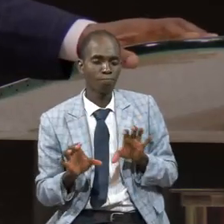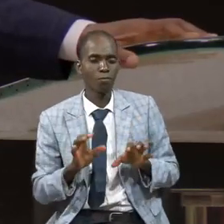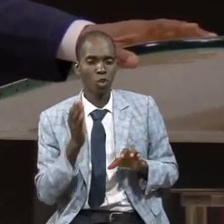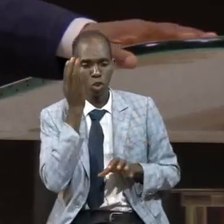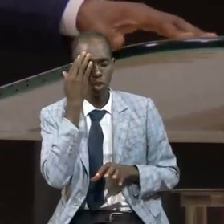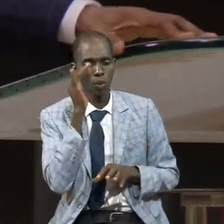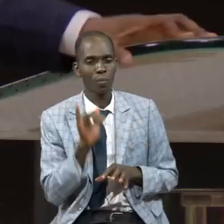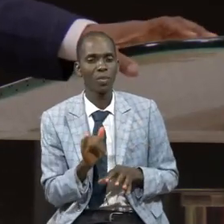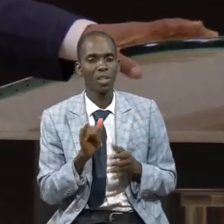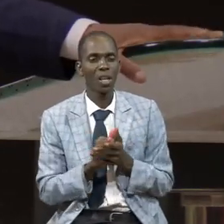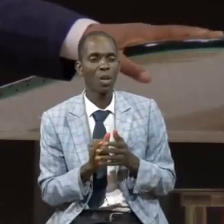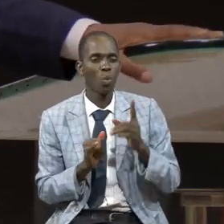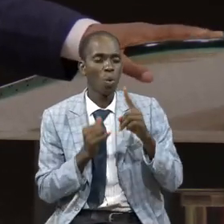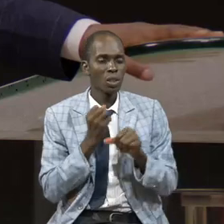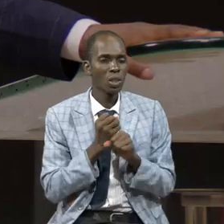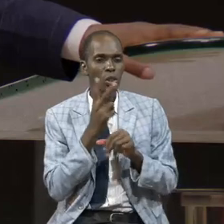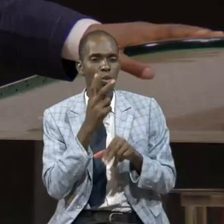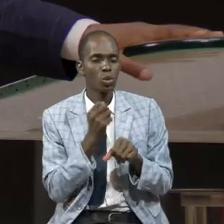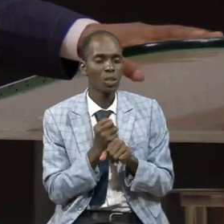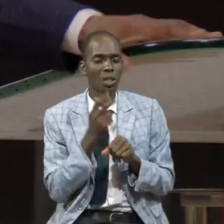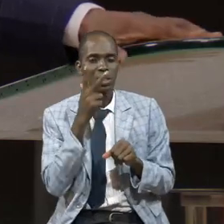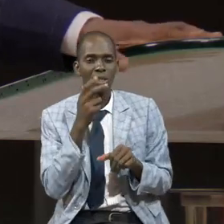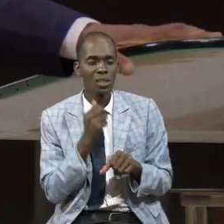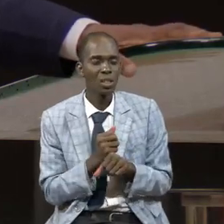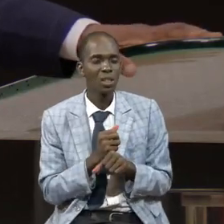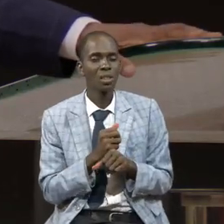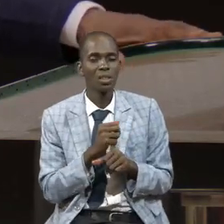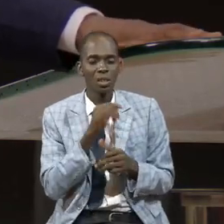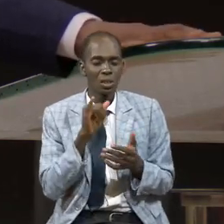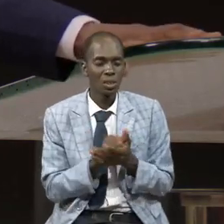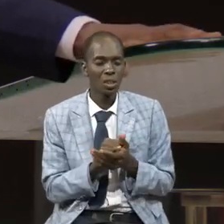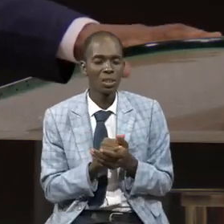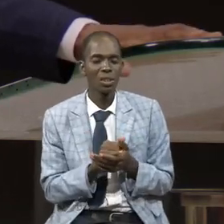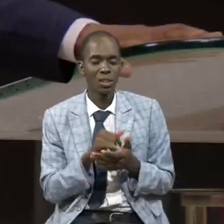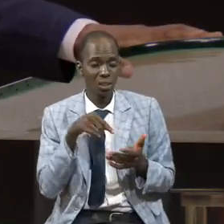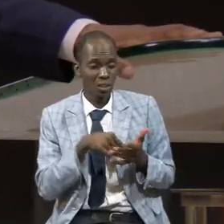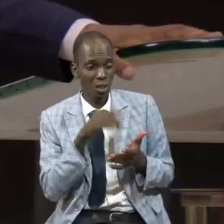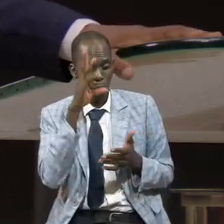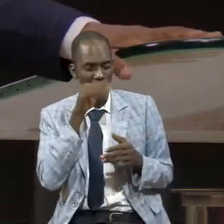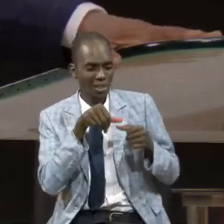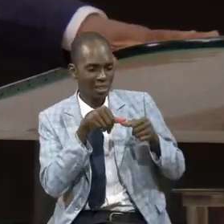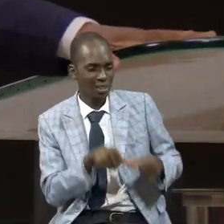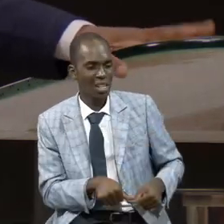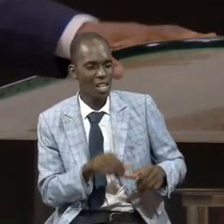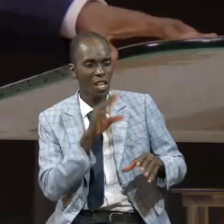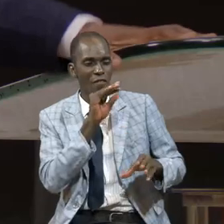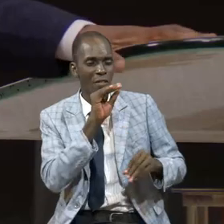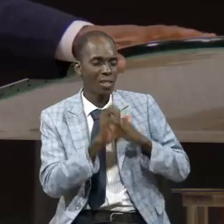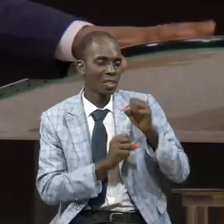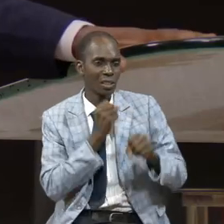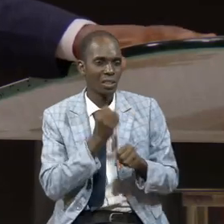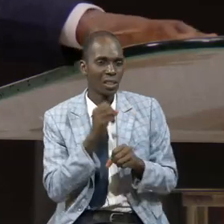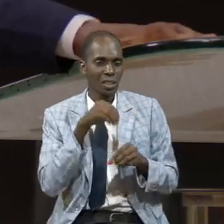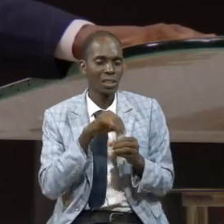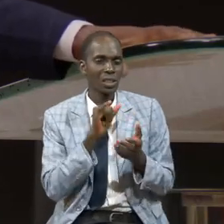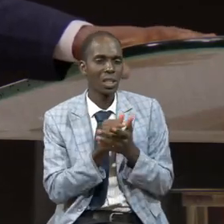là 1 an, 2 ans, 3 ans. Est-ce que vous croyez? L'homme là a passé 50 ans dans la